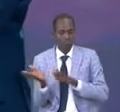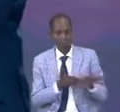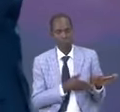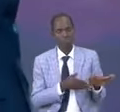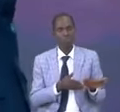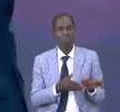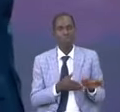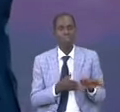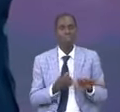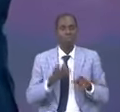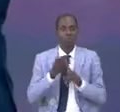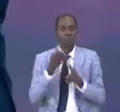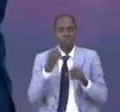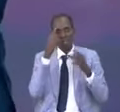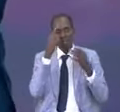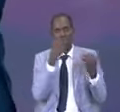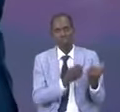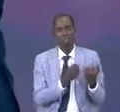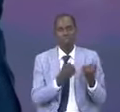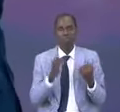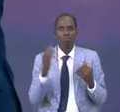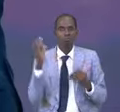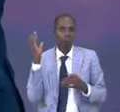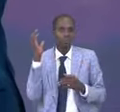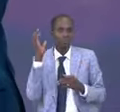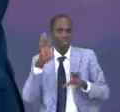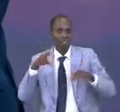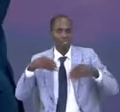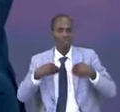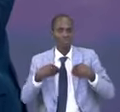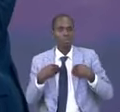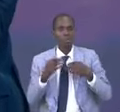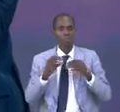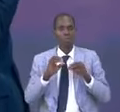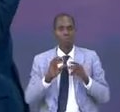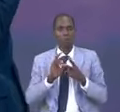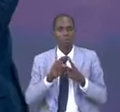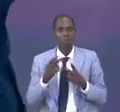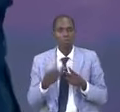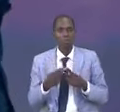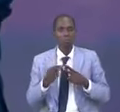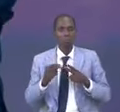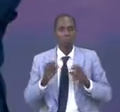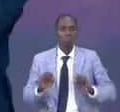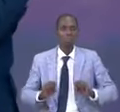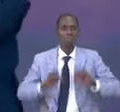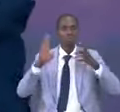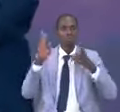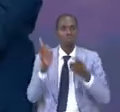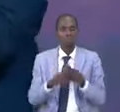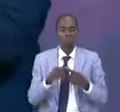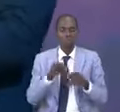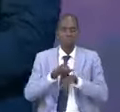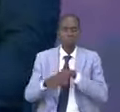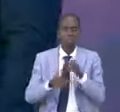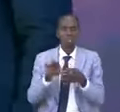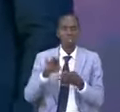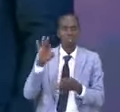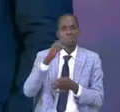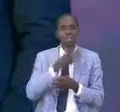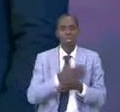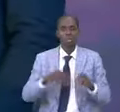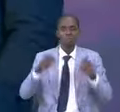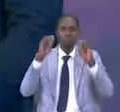à des esprits séducteurs et à des doctrines de démons 3e élément ici